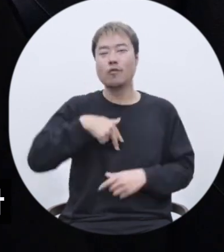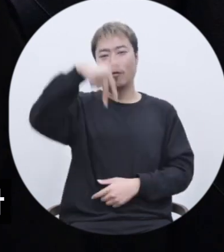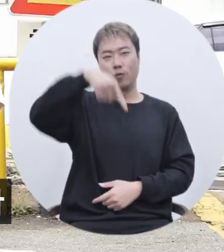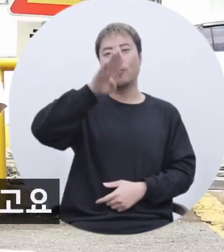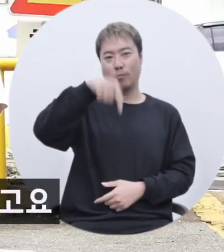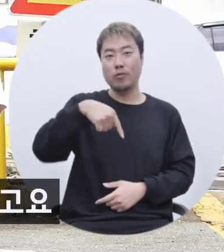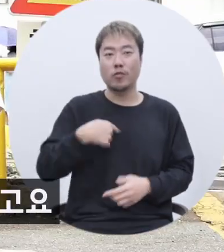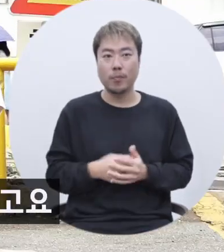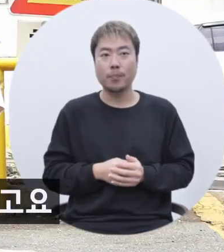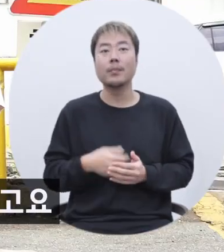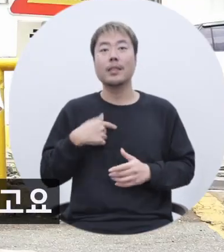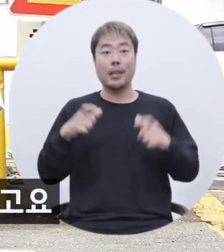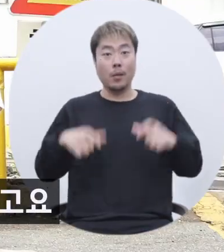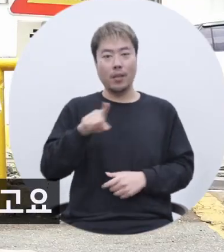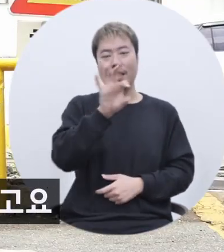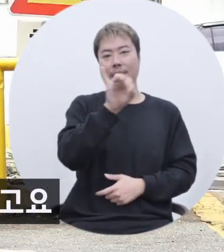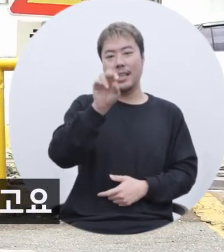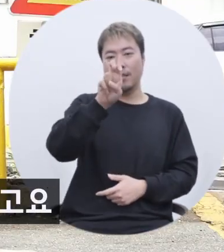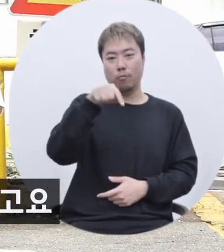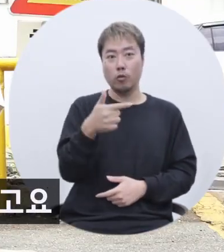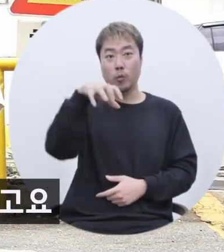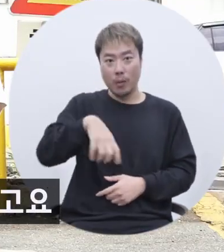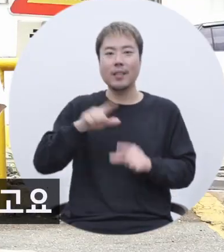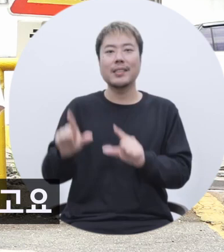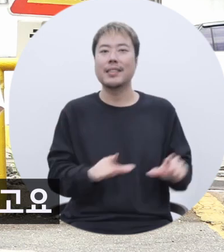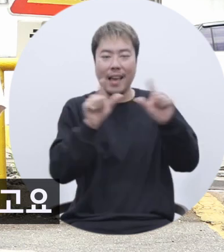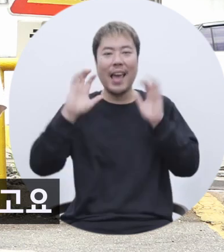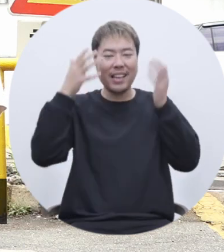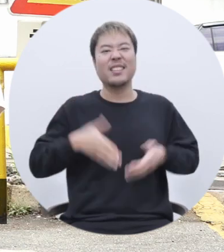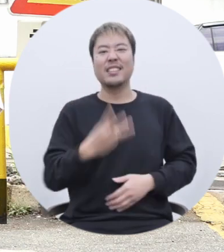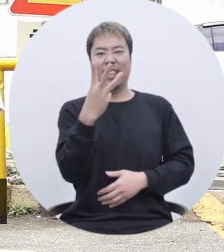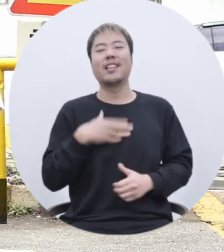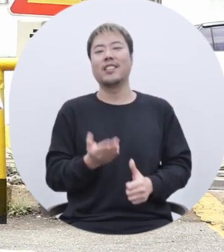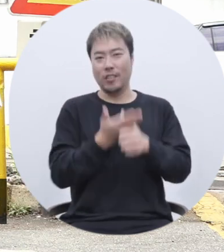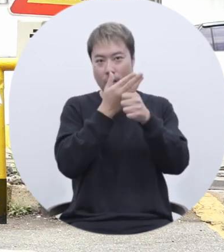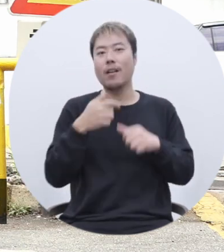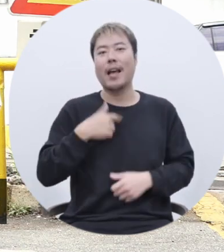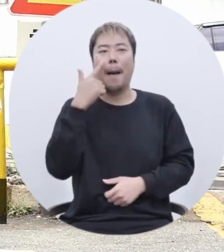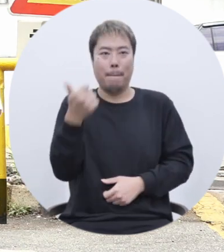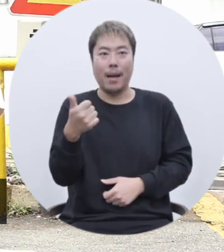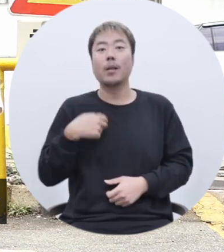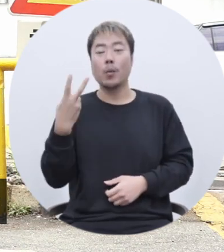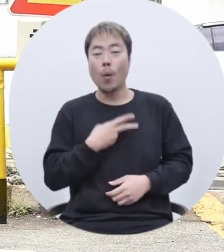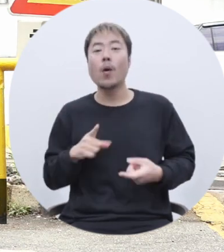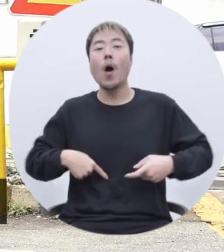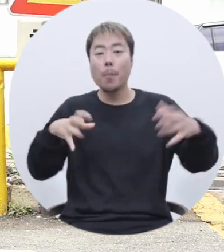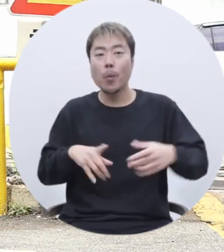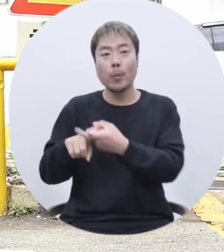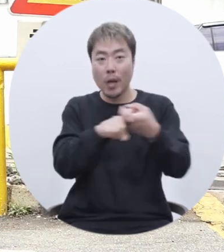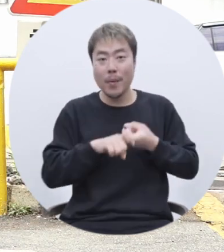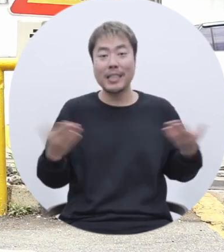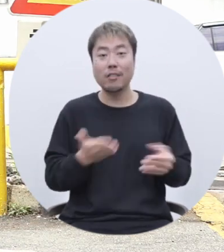가정주부입니다. 네, 저는 이문동에서 새 아이를 키우고 있는 아빠이고요. 협동조합에서 일하고 있는 오준석이라고